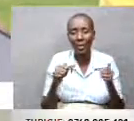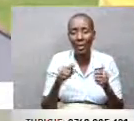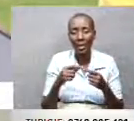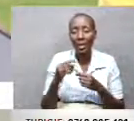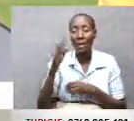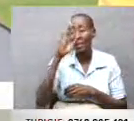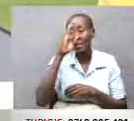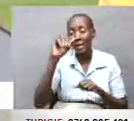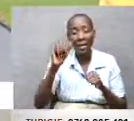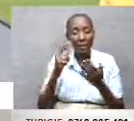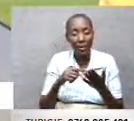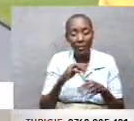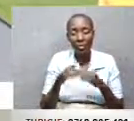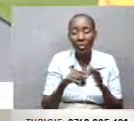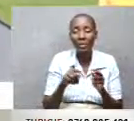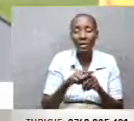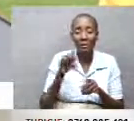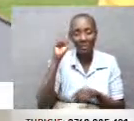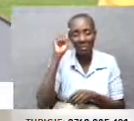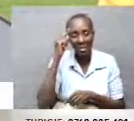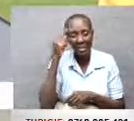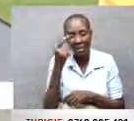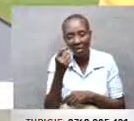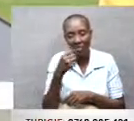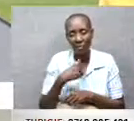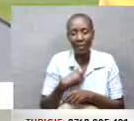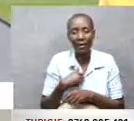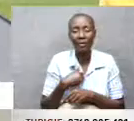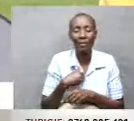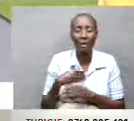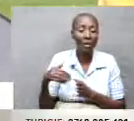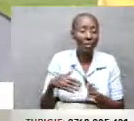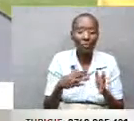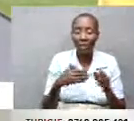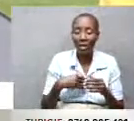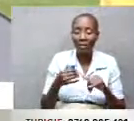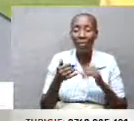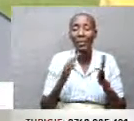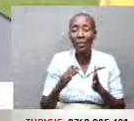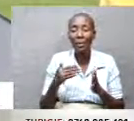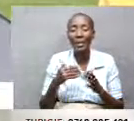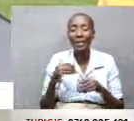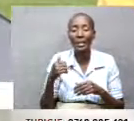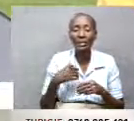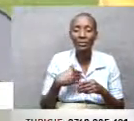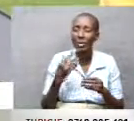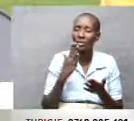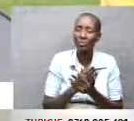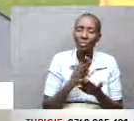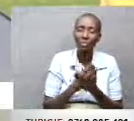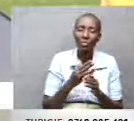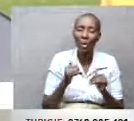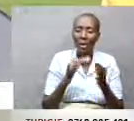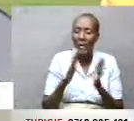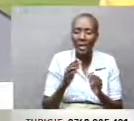pia najua wanafikiria vile kidogo watawapa pia wachezaji wengine nafasi wa wajaribu. Tuna wale wachezaji tuliona kwa kweli. Nao pia hiyo hao ni wachezaji